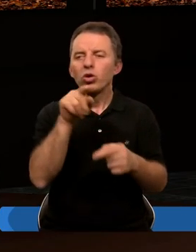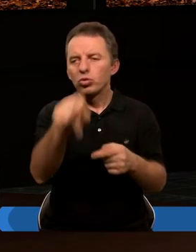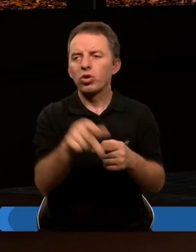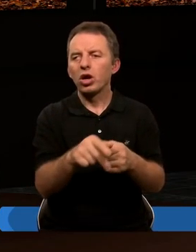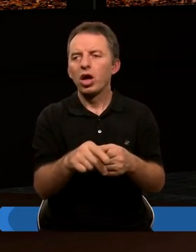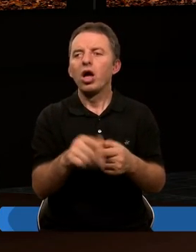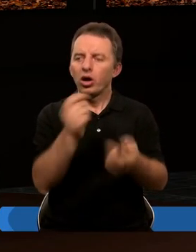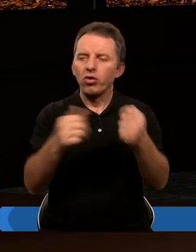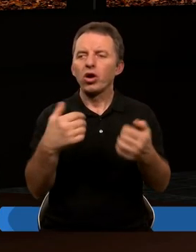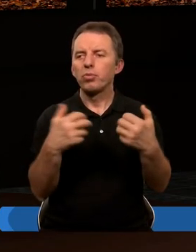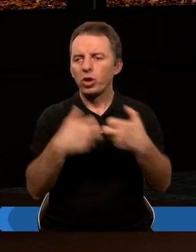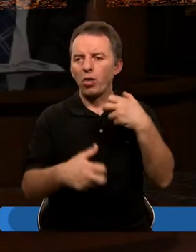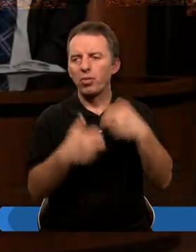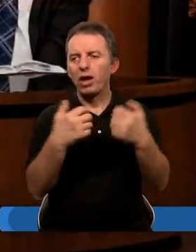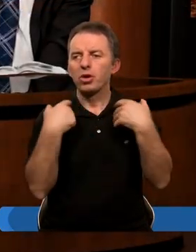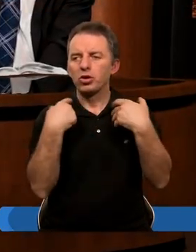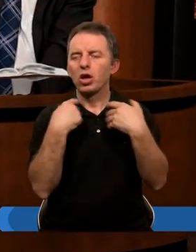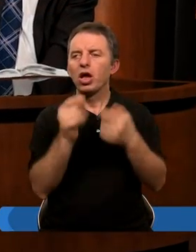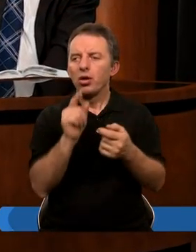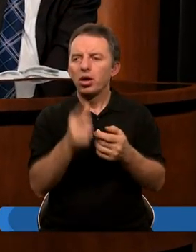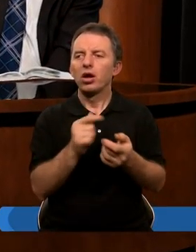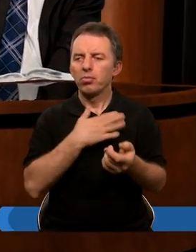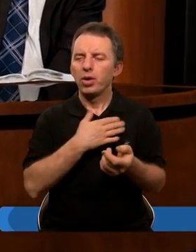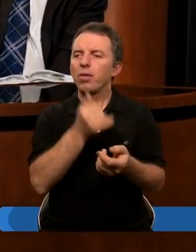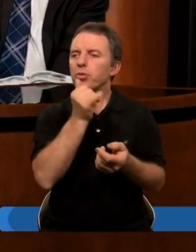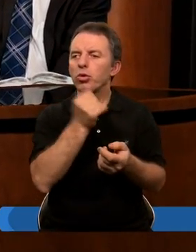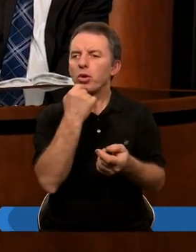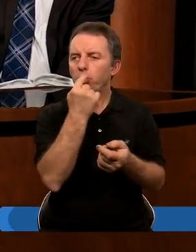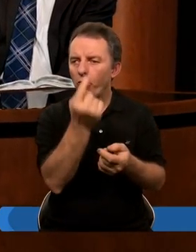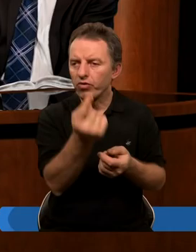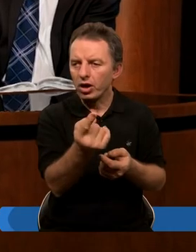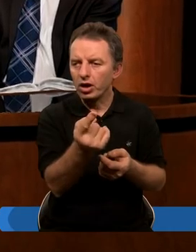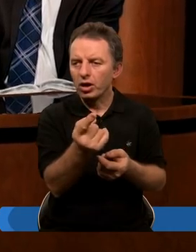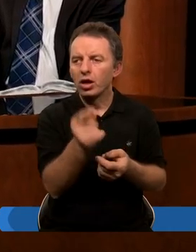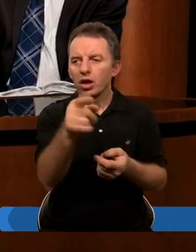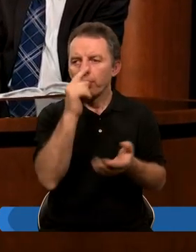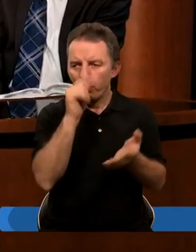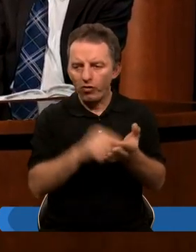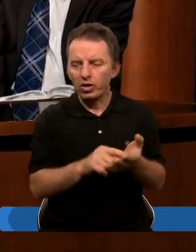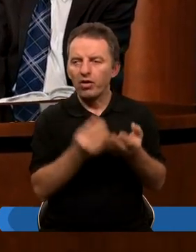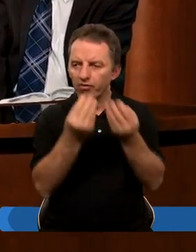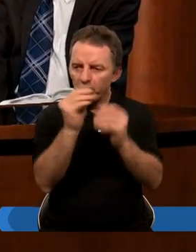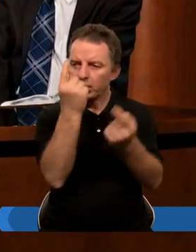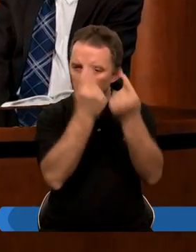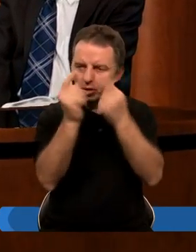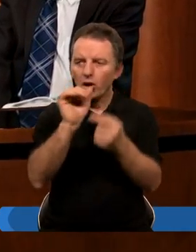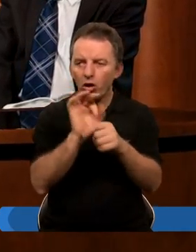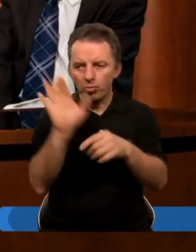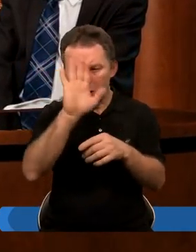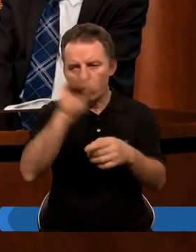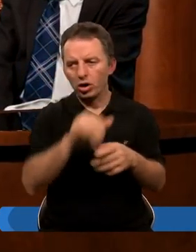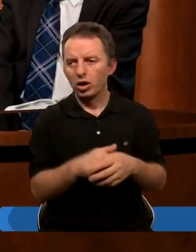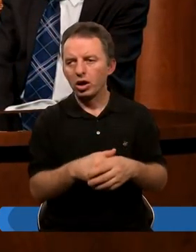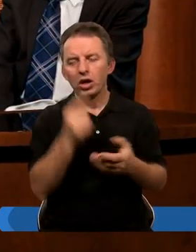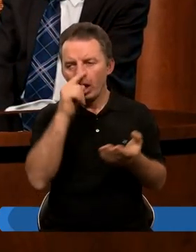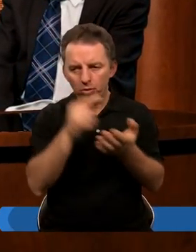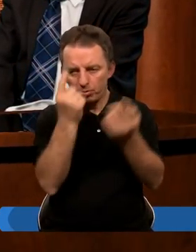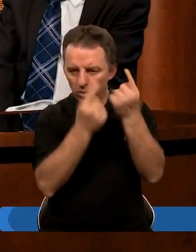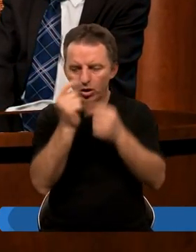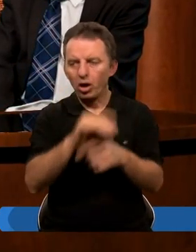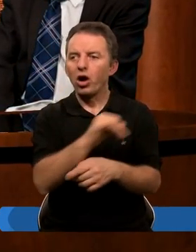który rozwiązuje jego problemy życiowe. I teraz my mu na przykład próbujemy powiedzieć, wiesz, ty powinieneś więcej myśleć o Panu Bogu. Ty nie